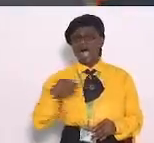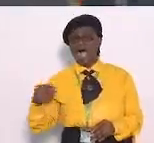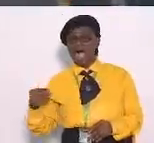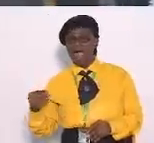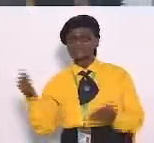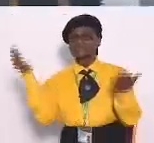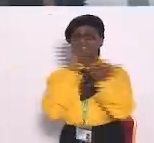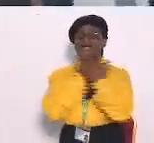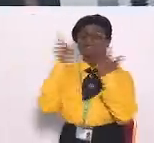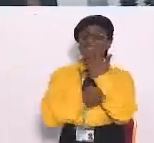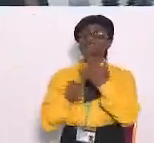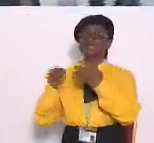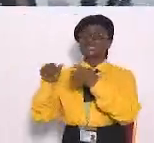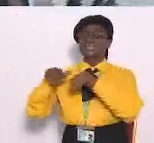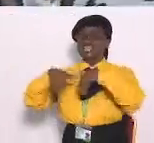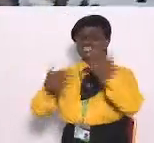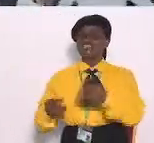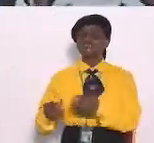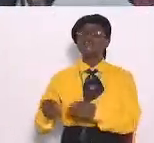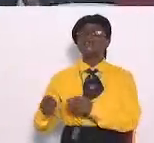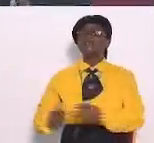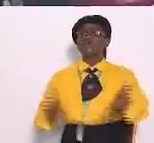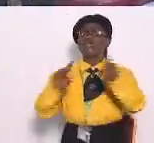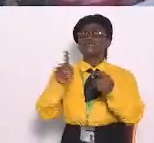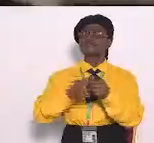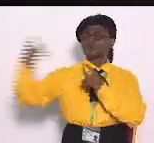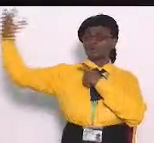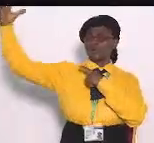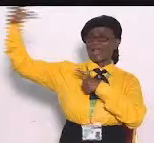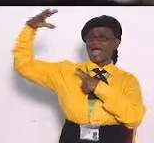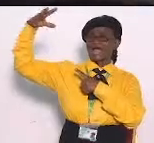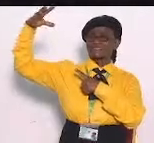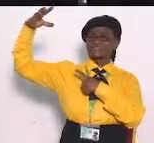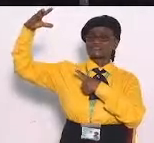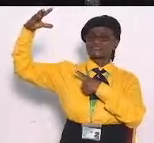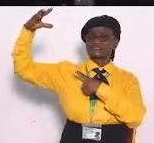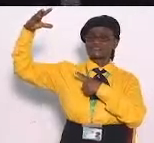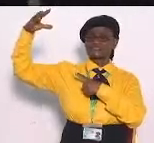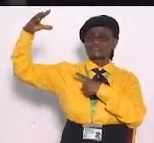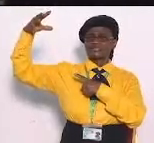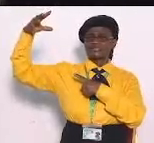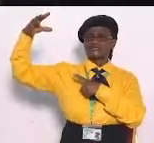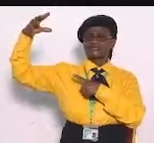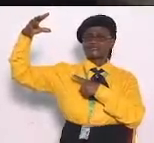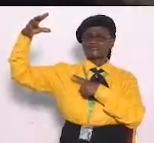parle et les ténèbres ont cédé la place à la